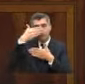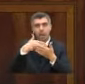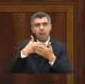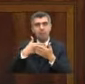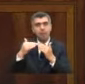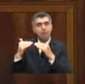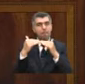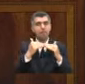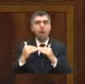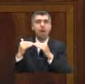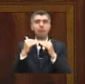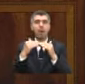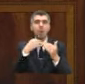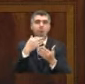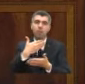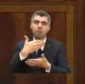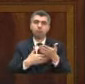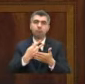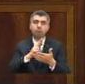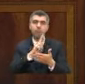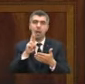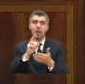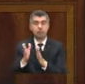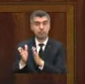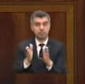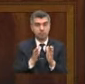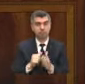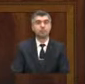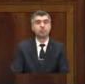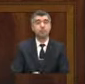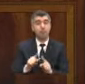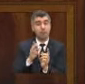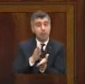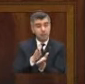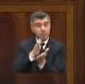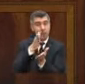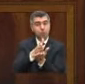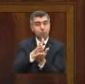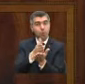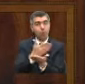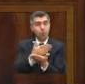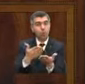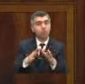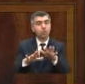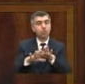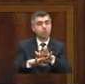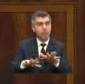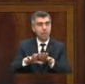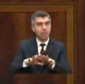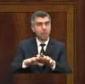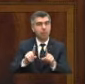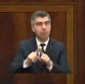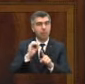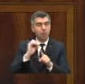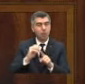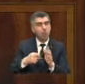للجميع كما قال جلالة الملك. وفي هذا التوجه أو في إطار هذا التوجه الاجتماعي يندرج هذا